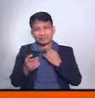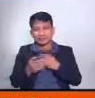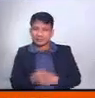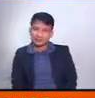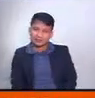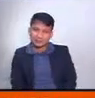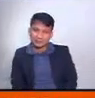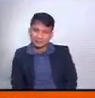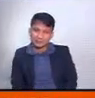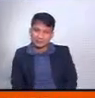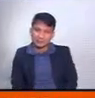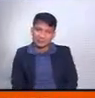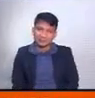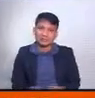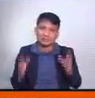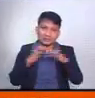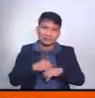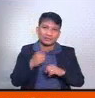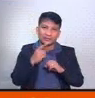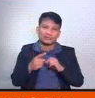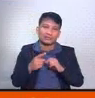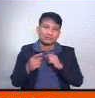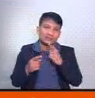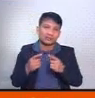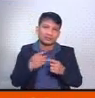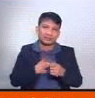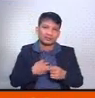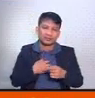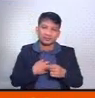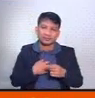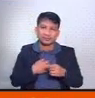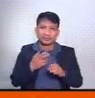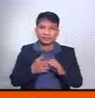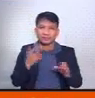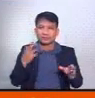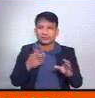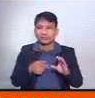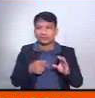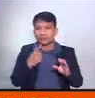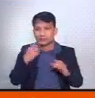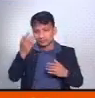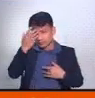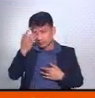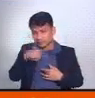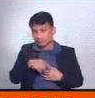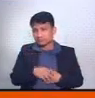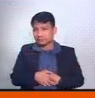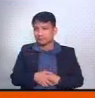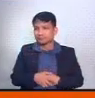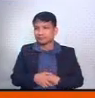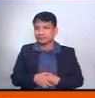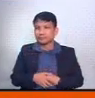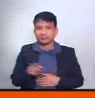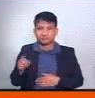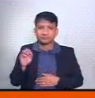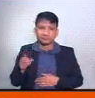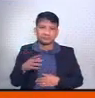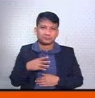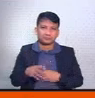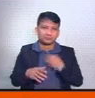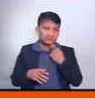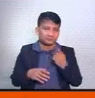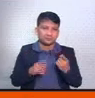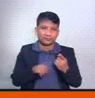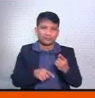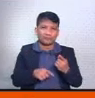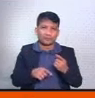sa matagal na naka-float ngayon dahil may sakit yata. Mm-hmm. Pero anyway, sir, kung nagpunta man dyan,